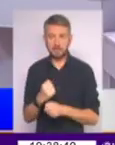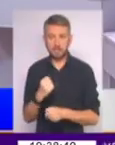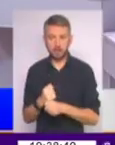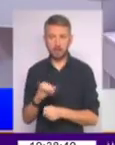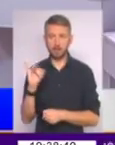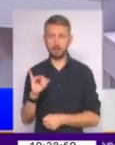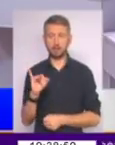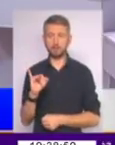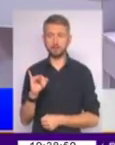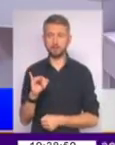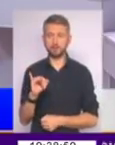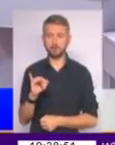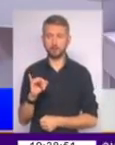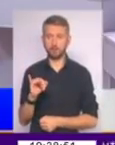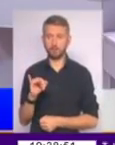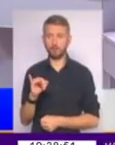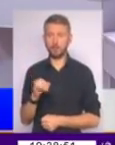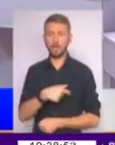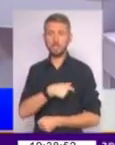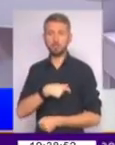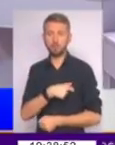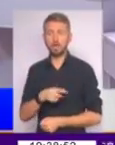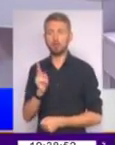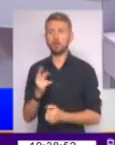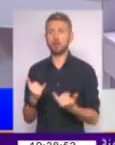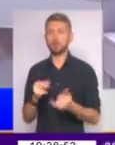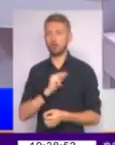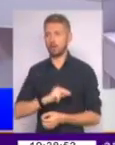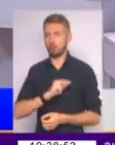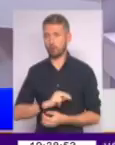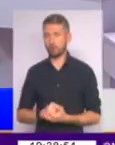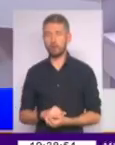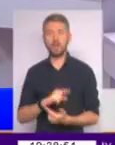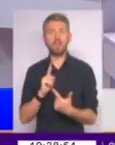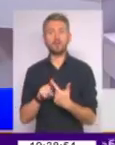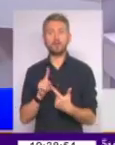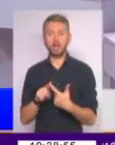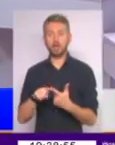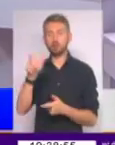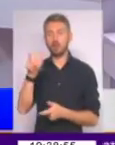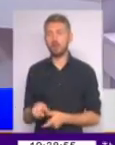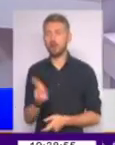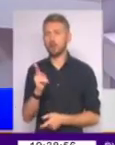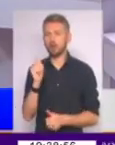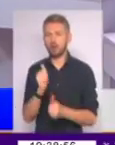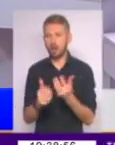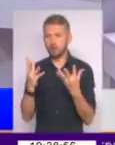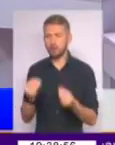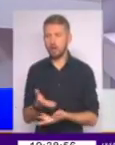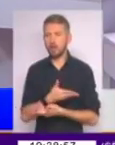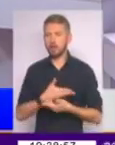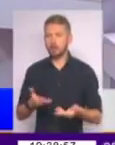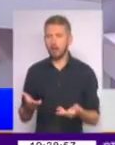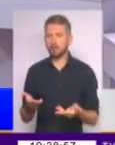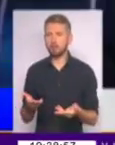и с депутатов, которые сегодня работают. Во-вторых, человек, который каждый день нам